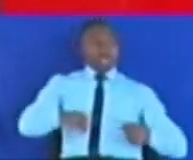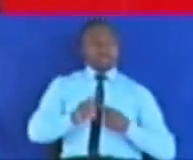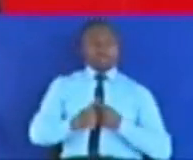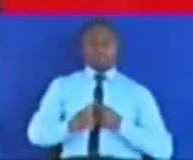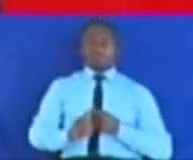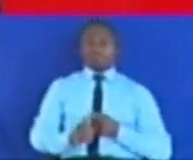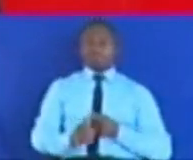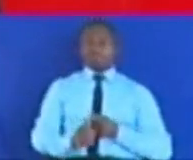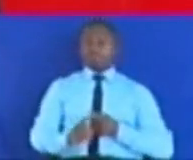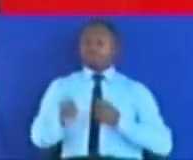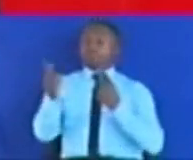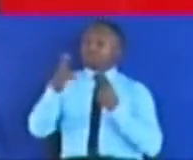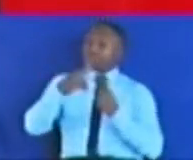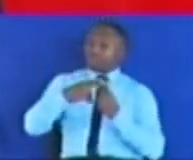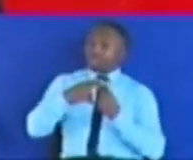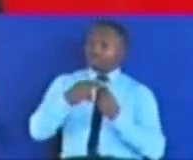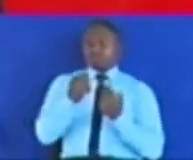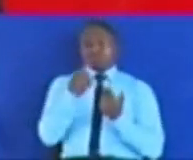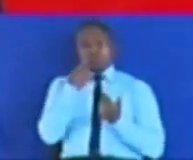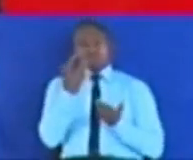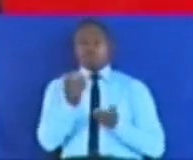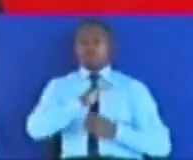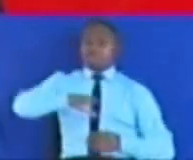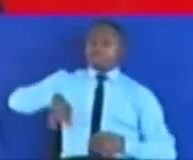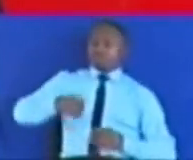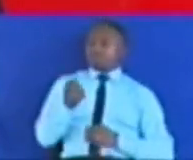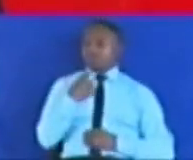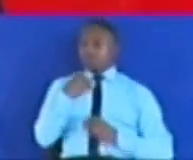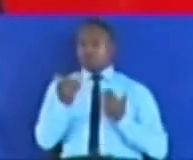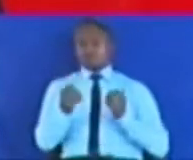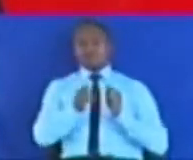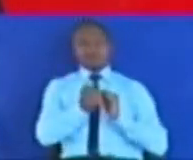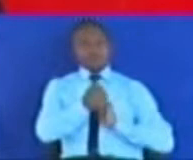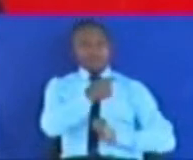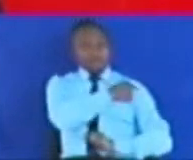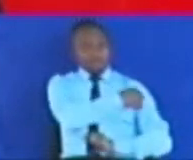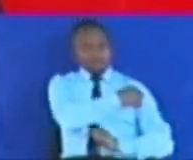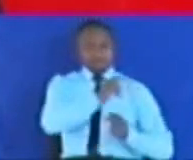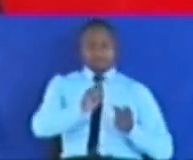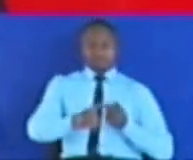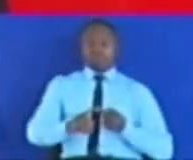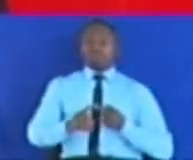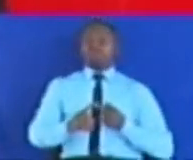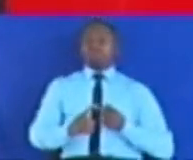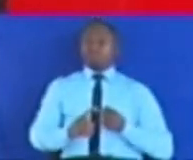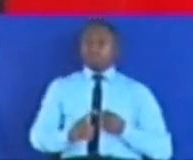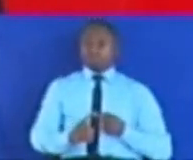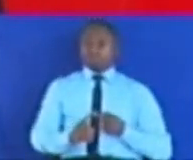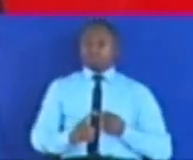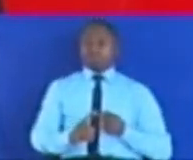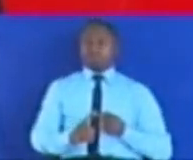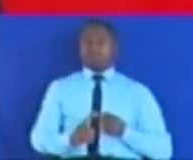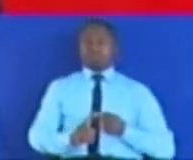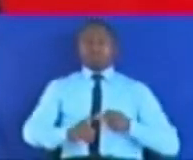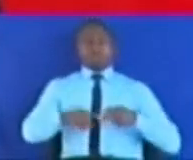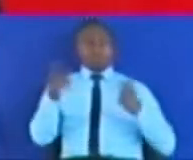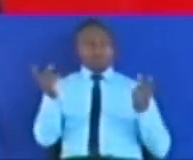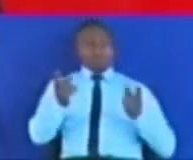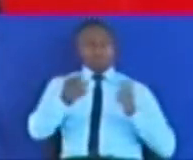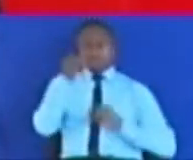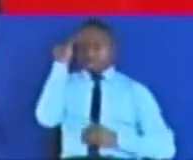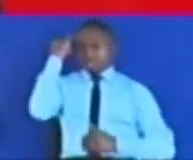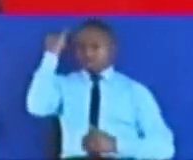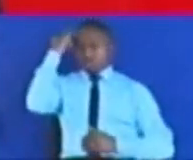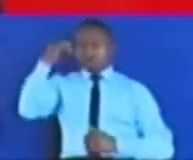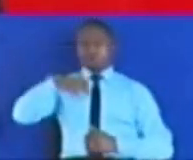pharmacist, doctors wanaiba dawa au vifaa tiba. Lakini Mheshimiwa Speaker, Naibu Speaker, niweze kuishauri